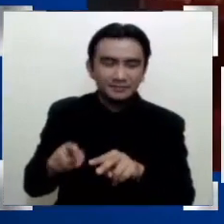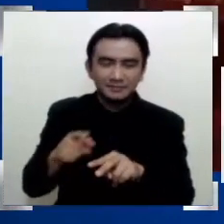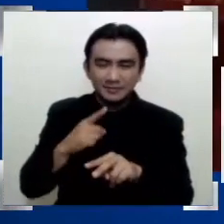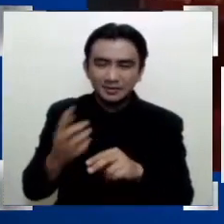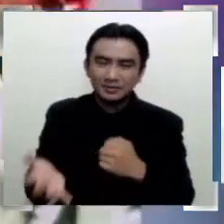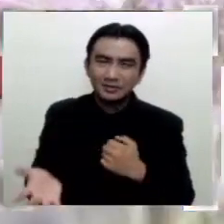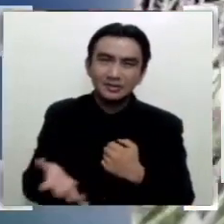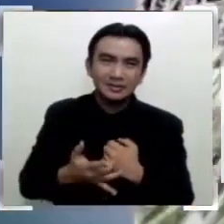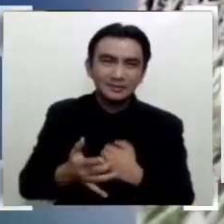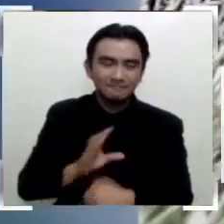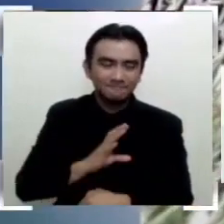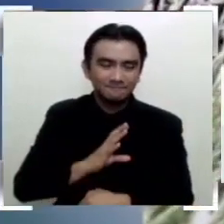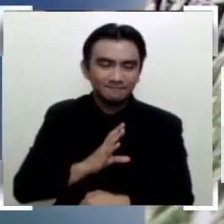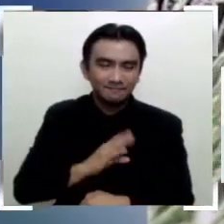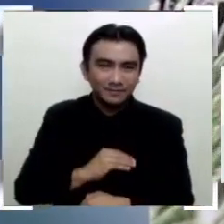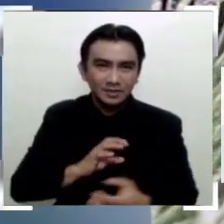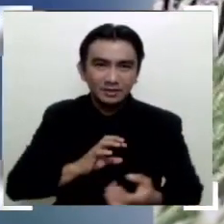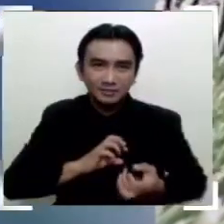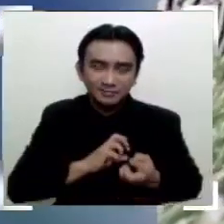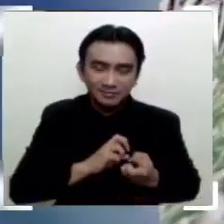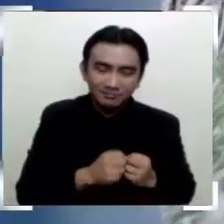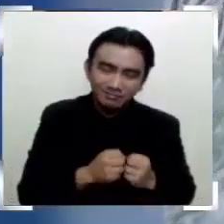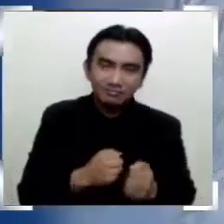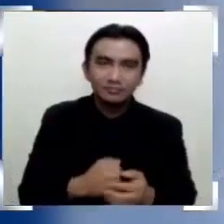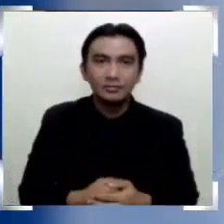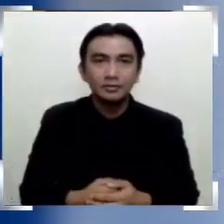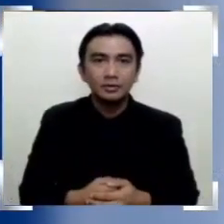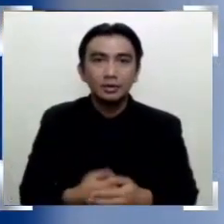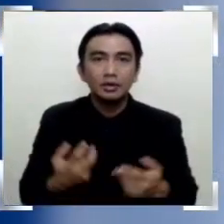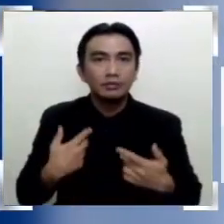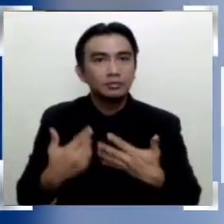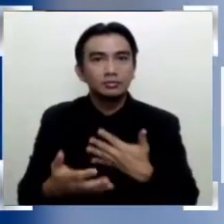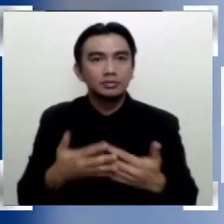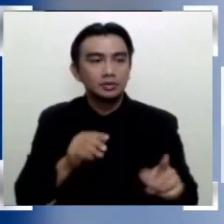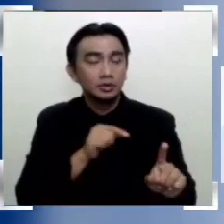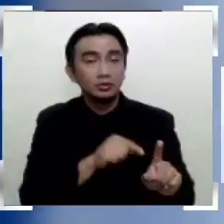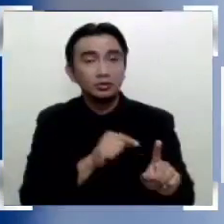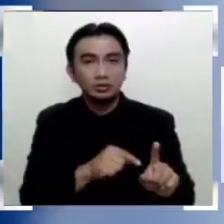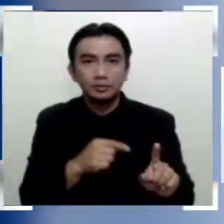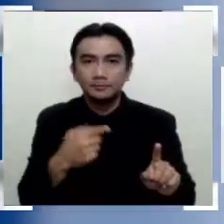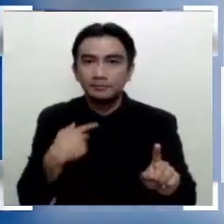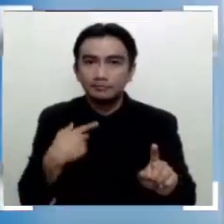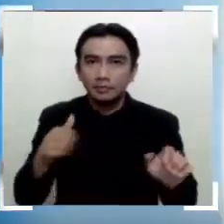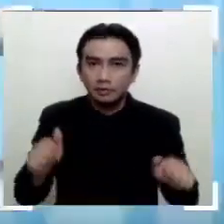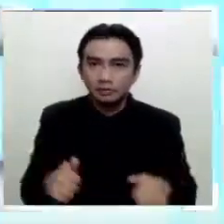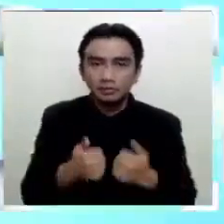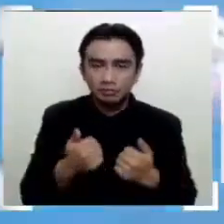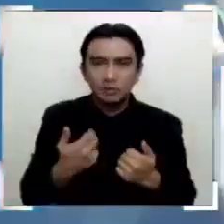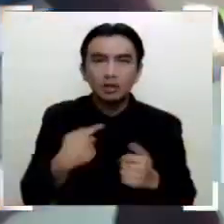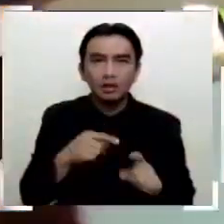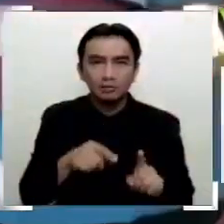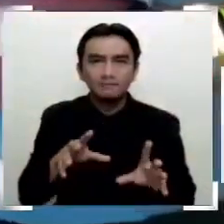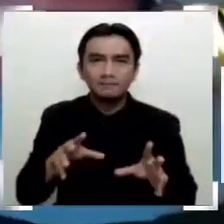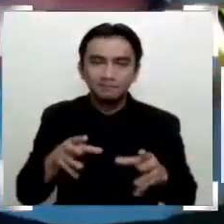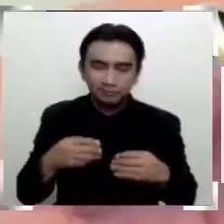ko. Sa gitna ng pagsubok, humuhugot daw siya ng lakas sa kanyang asawa at anak.